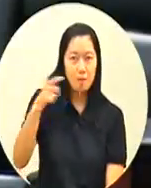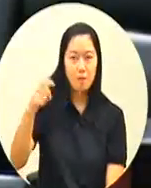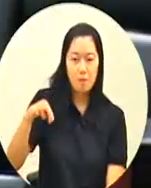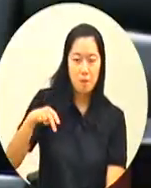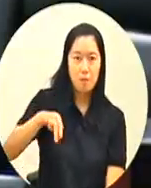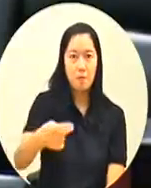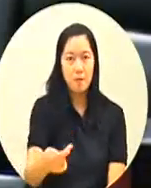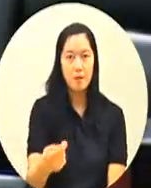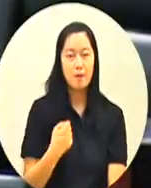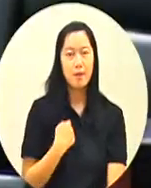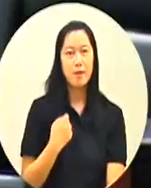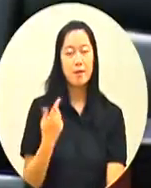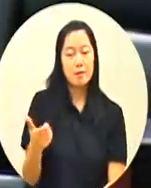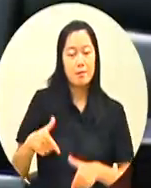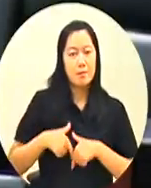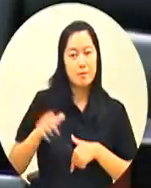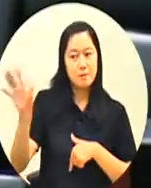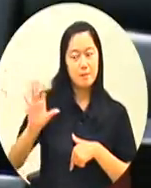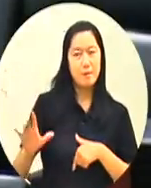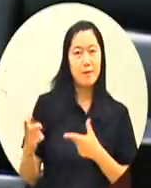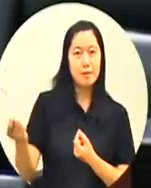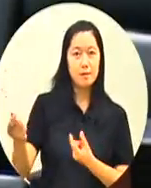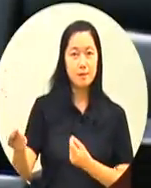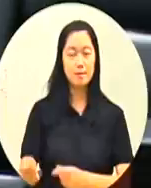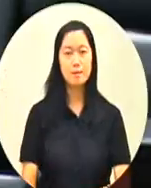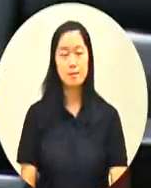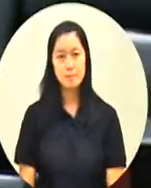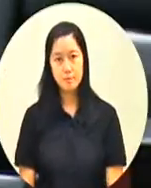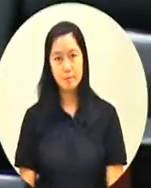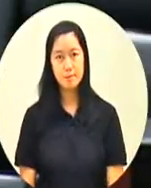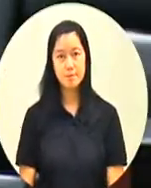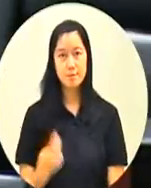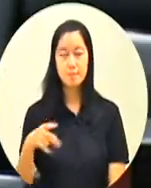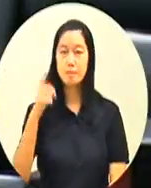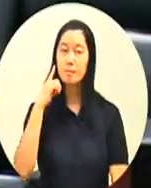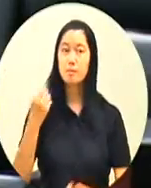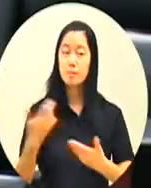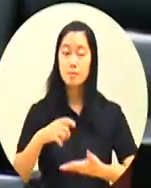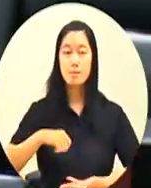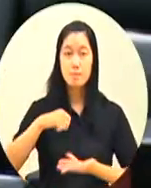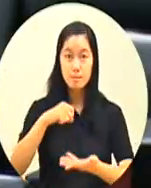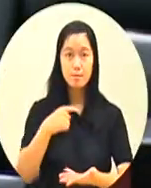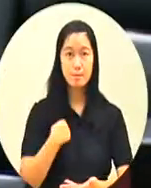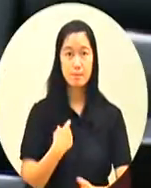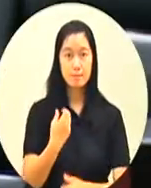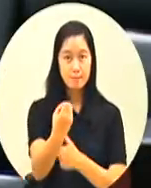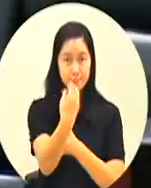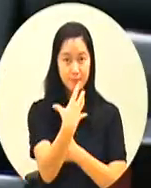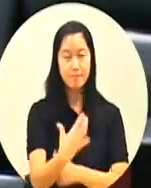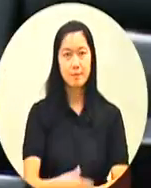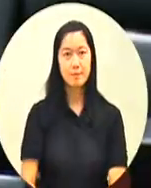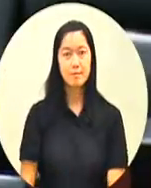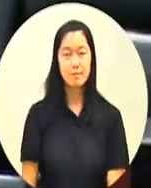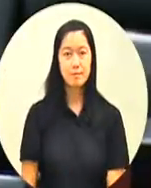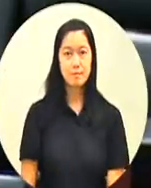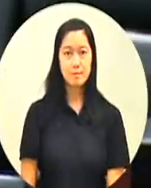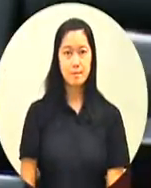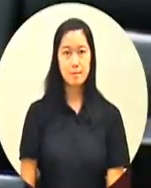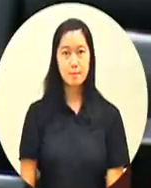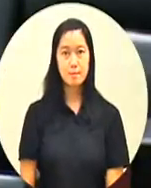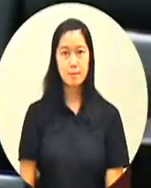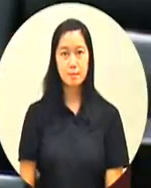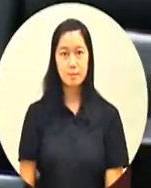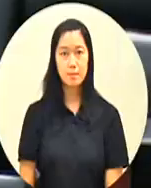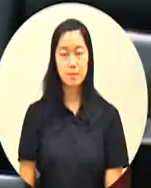倒安尼一种心情啦吼。不过我只加要提一个问题，要拜托局长回答吼，可能不是那么好回答。其实吼，我们